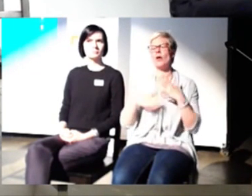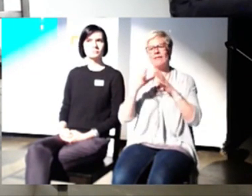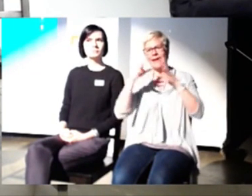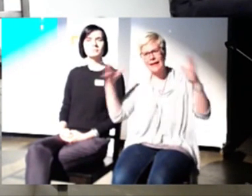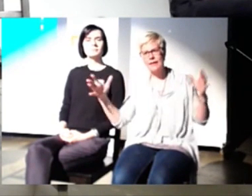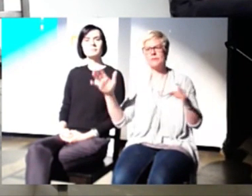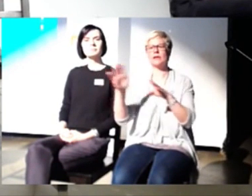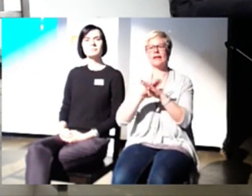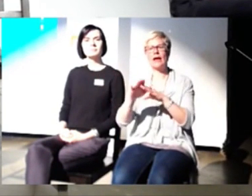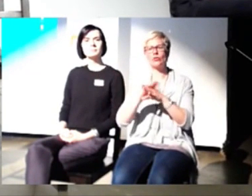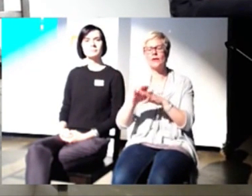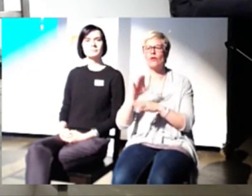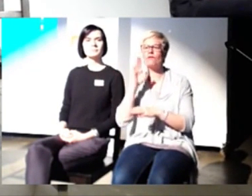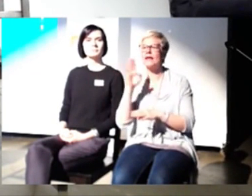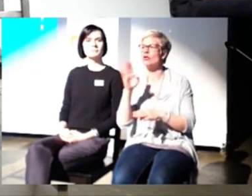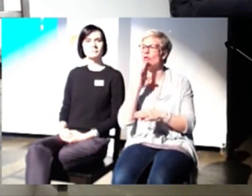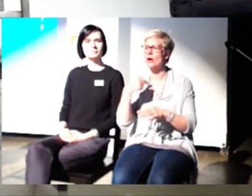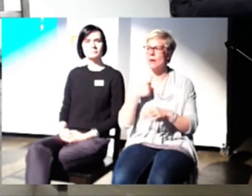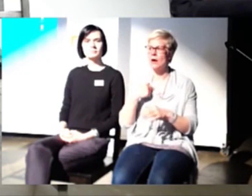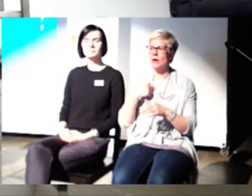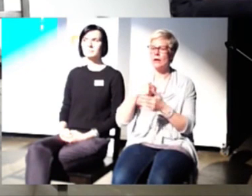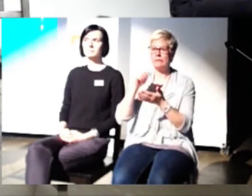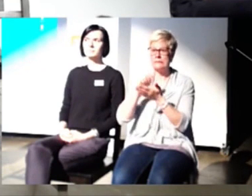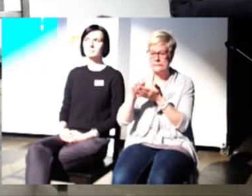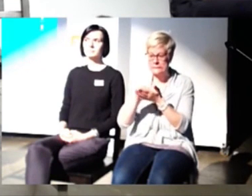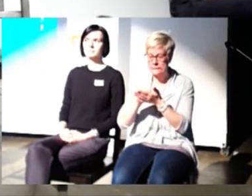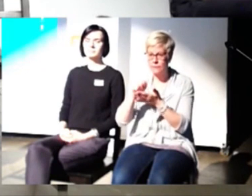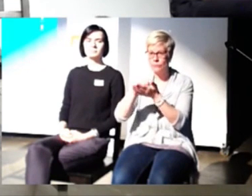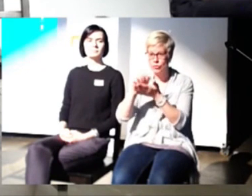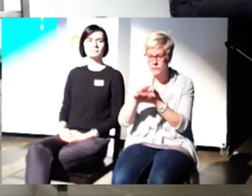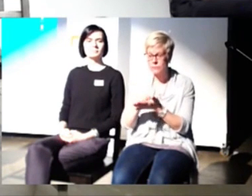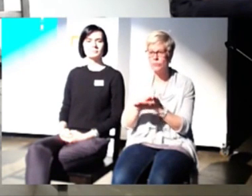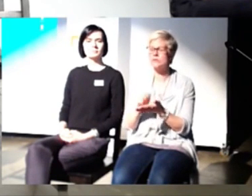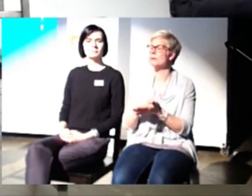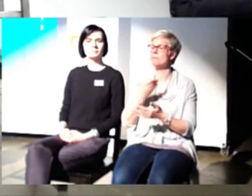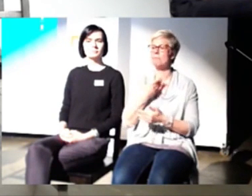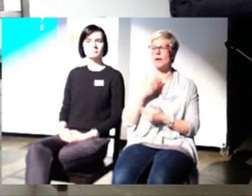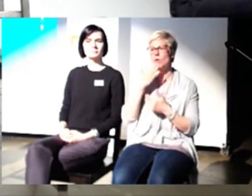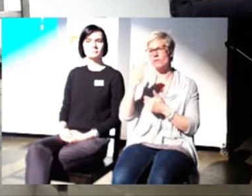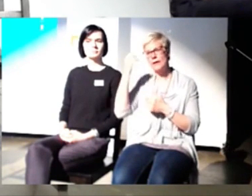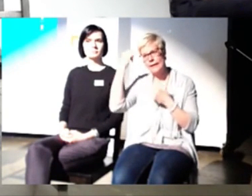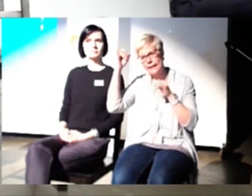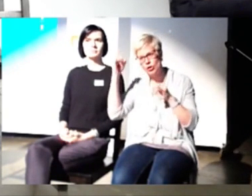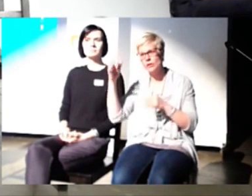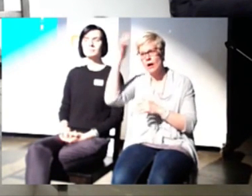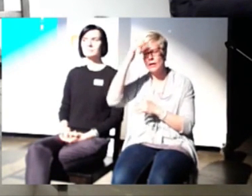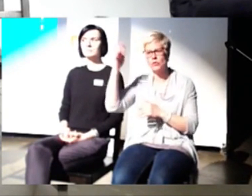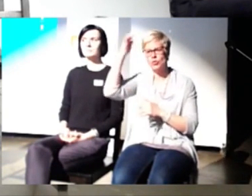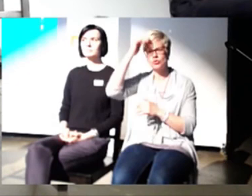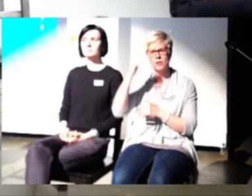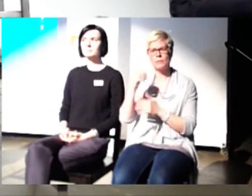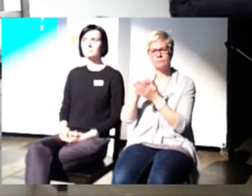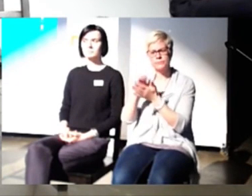just täällä on Kynä Sauhuten kirjoittanut paljon hyviä ajatuksia, ideoita on tullut, ja mietin just tämmöistä, että olisi mahtava saada